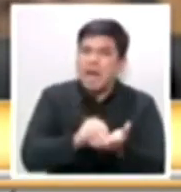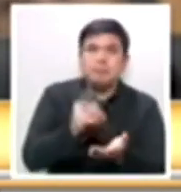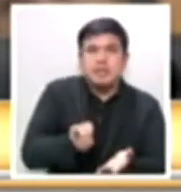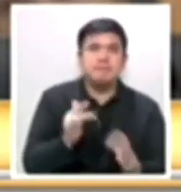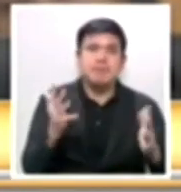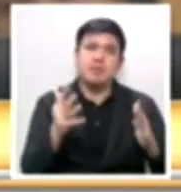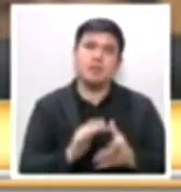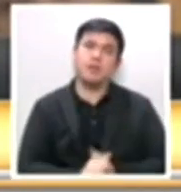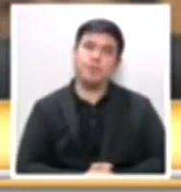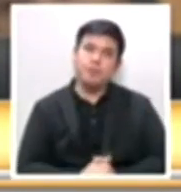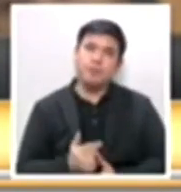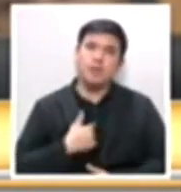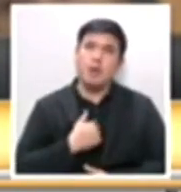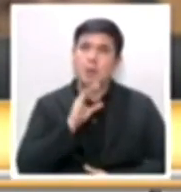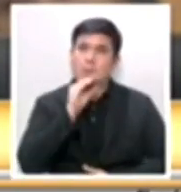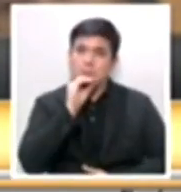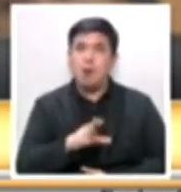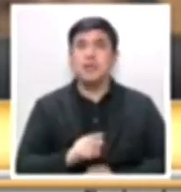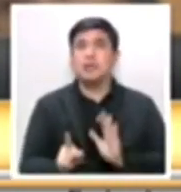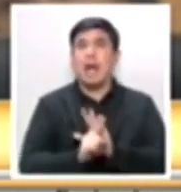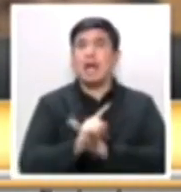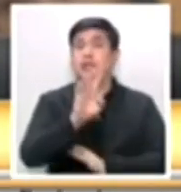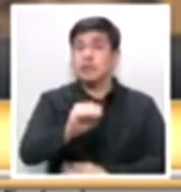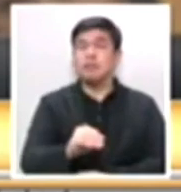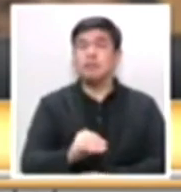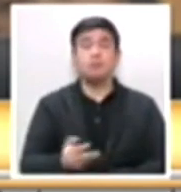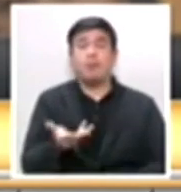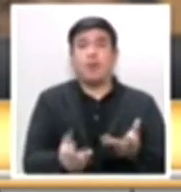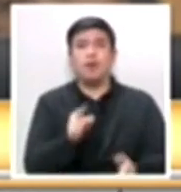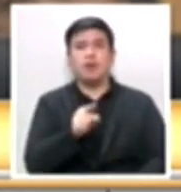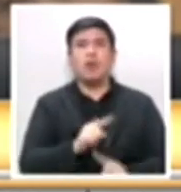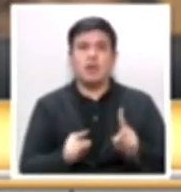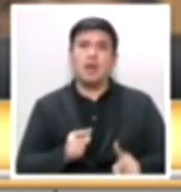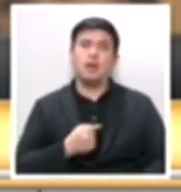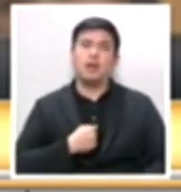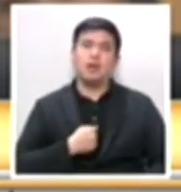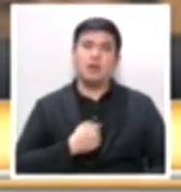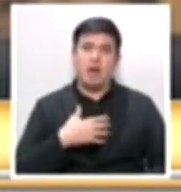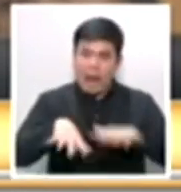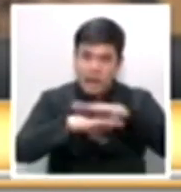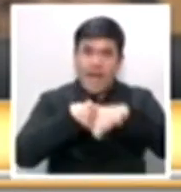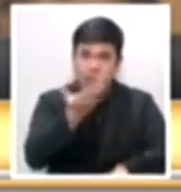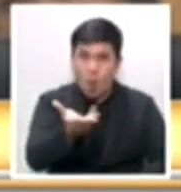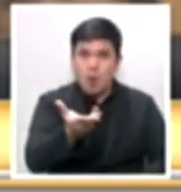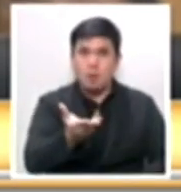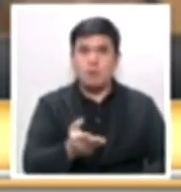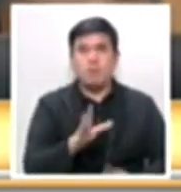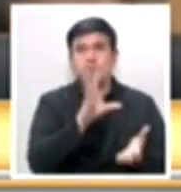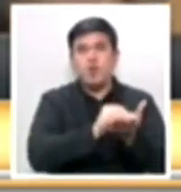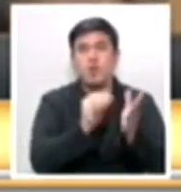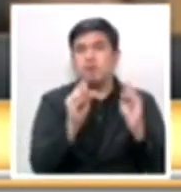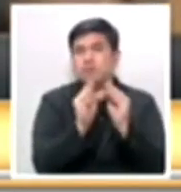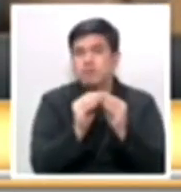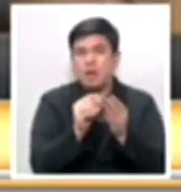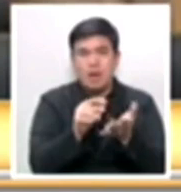ที่ท่านจะอ้างว่า40ครั้งก็ได้แต่ว่าผมอยากทราบ อยากได้หลักฐานอยากได้ข้อมูลบันทึกการประชุม